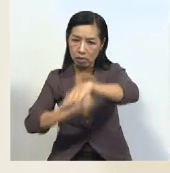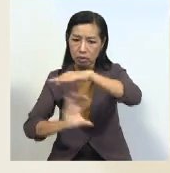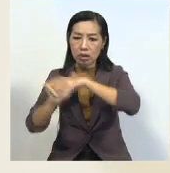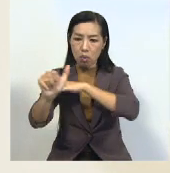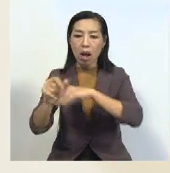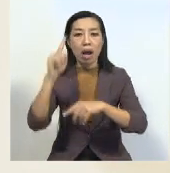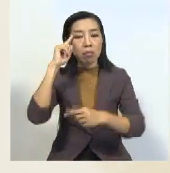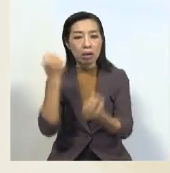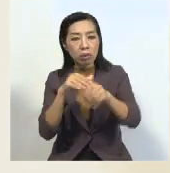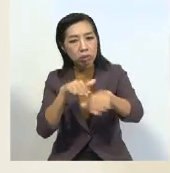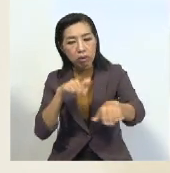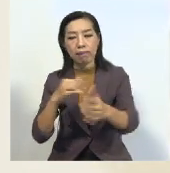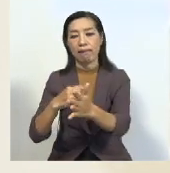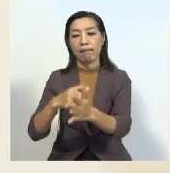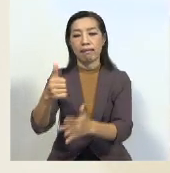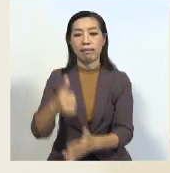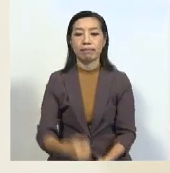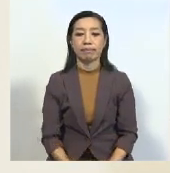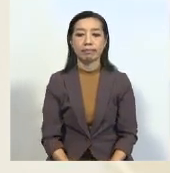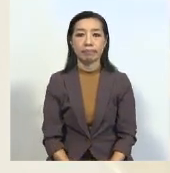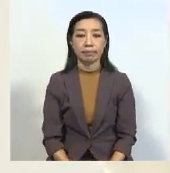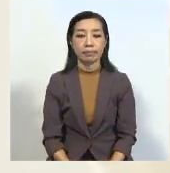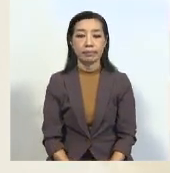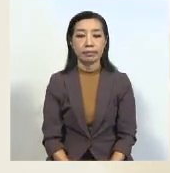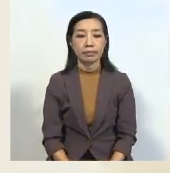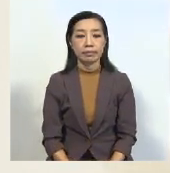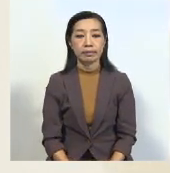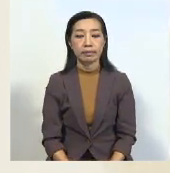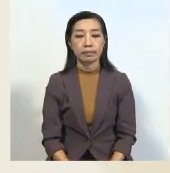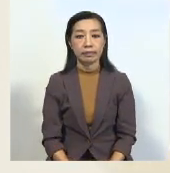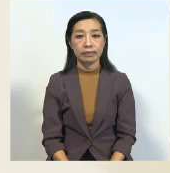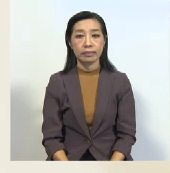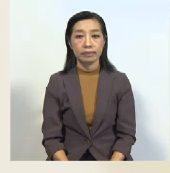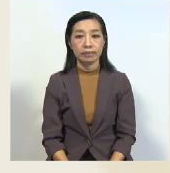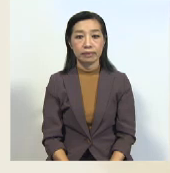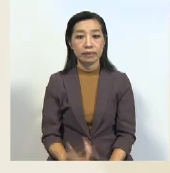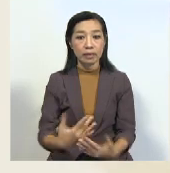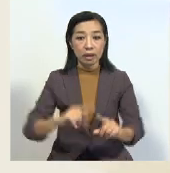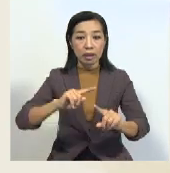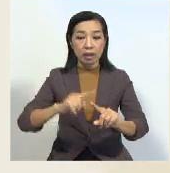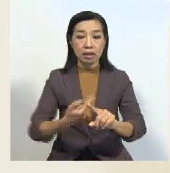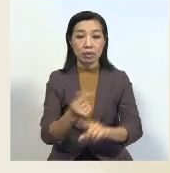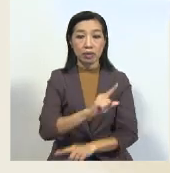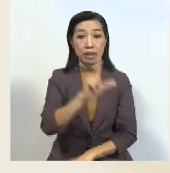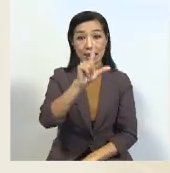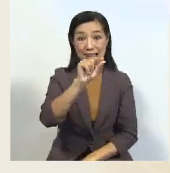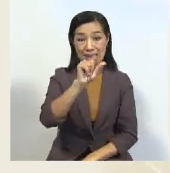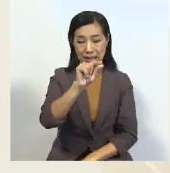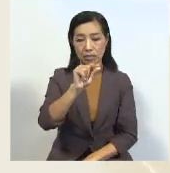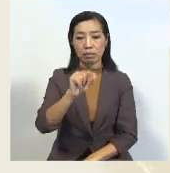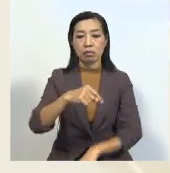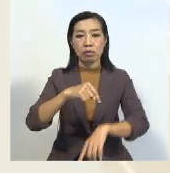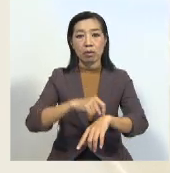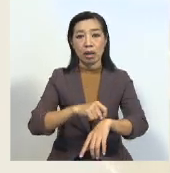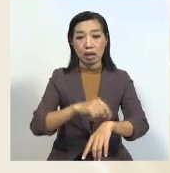ความสะดวกในการสัญจรค่ะส่วนเส้นทางที่ใช้ไปกลับก็คือวันที่20ในช่วงเวลาประมาณ 12:00